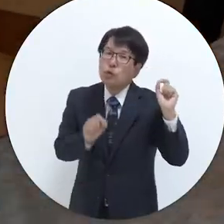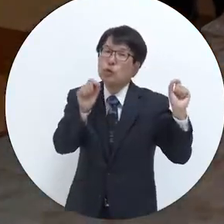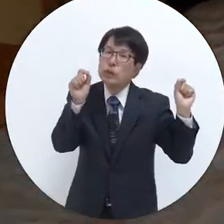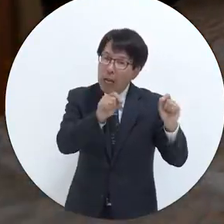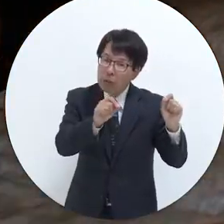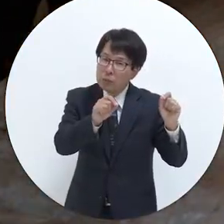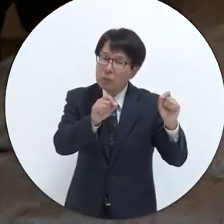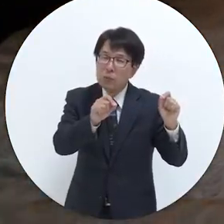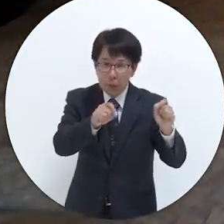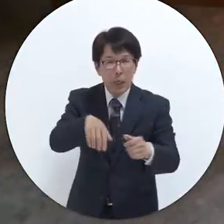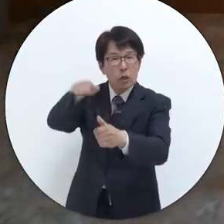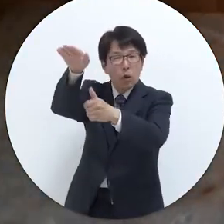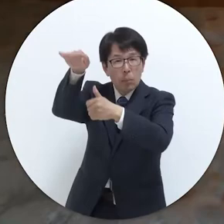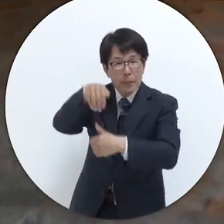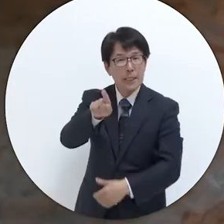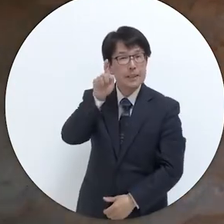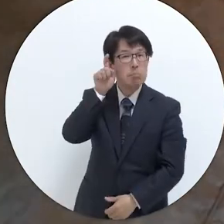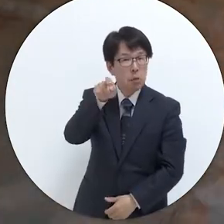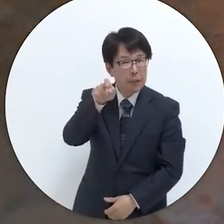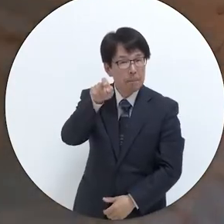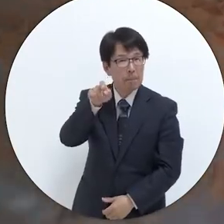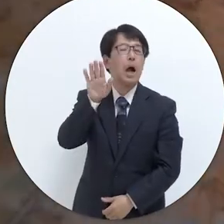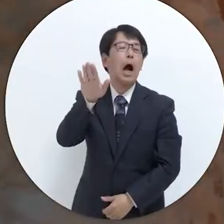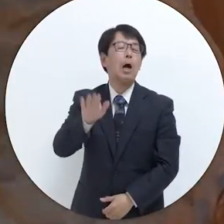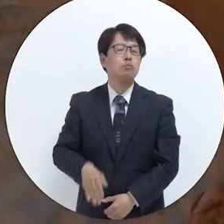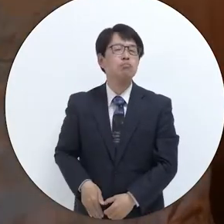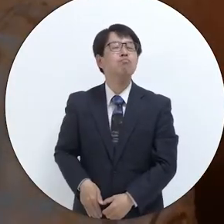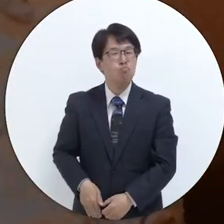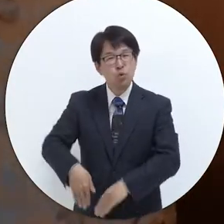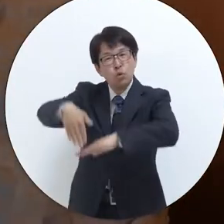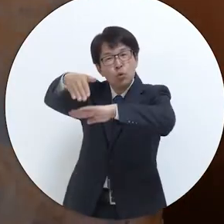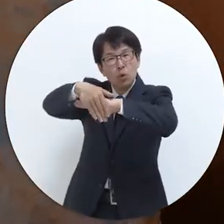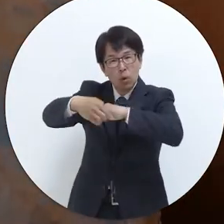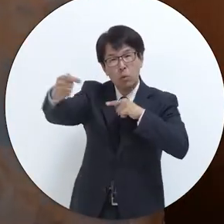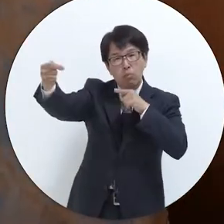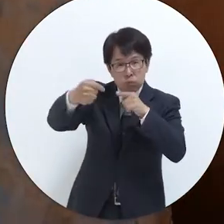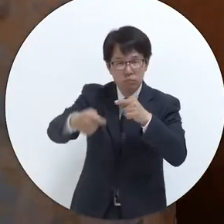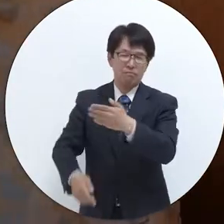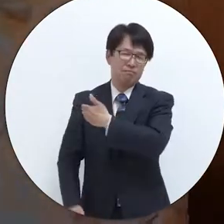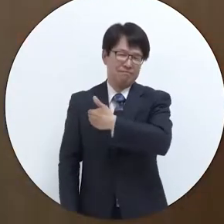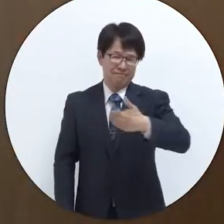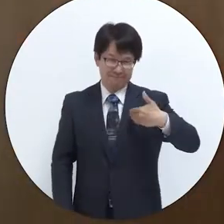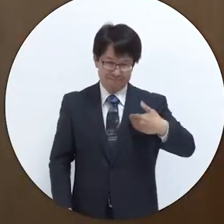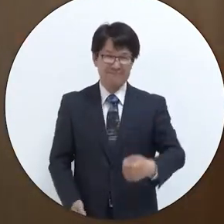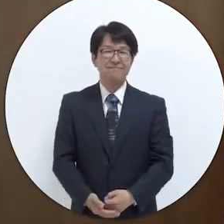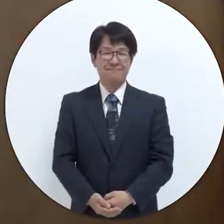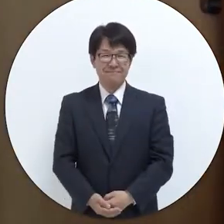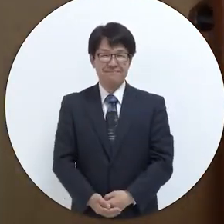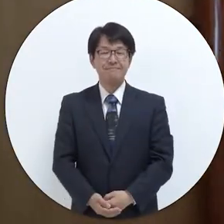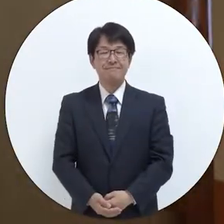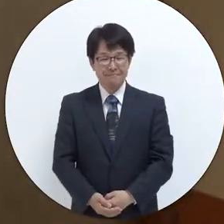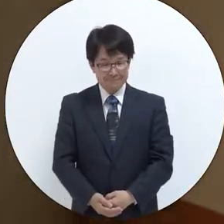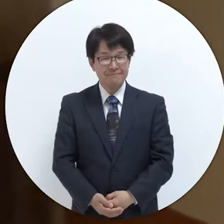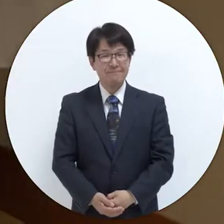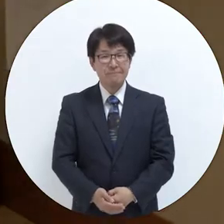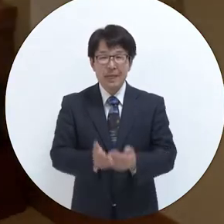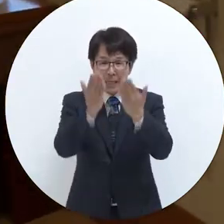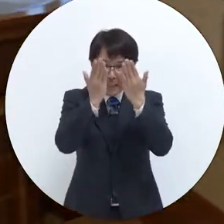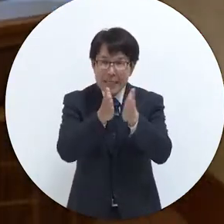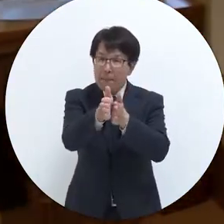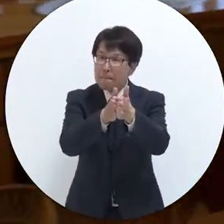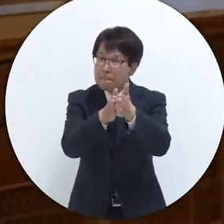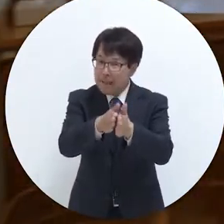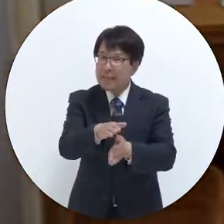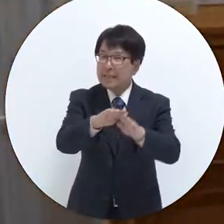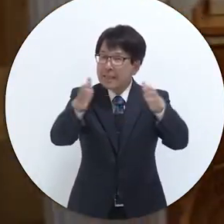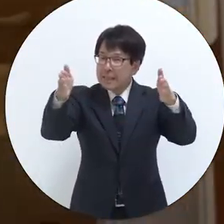ところに呼び出しボタンを、設置しておりまして、フロントと直通になっております。洗面台と、はい、あ